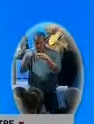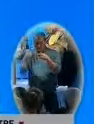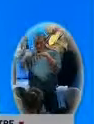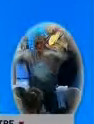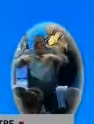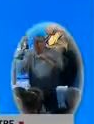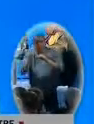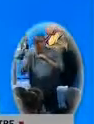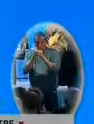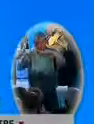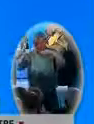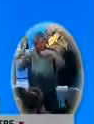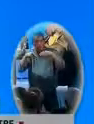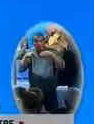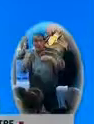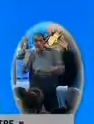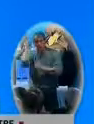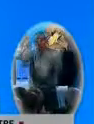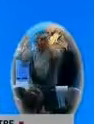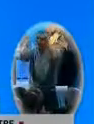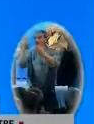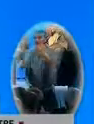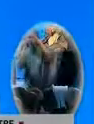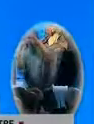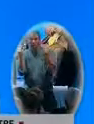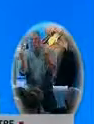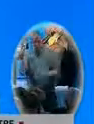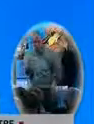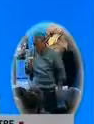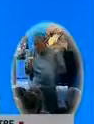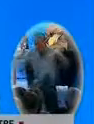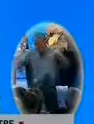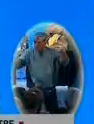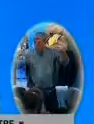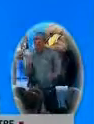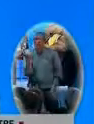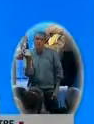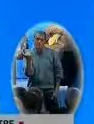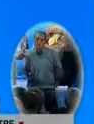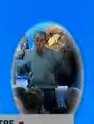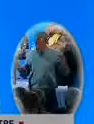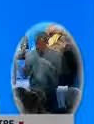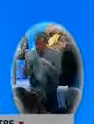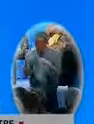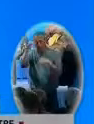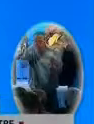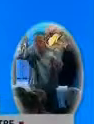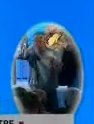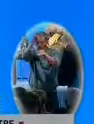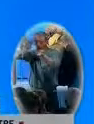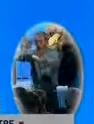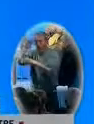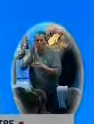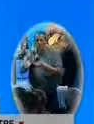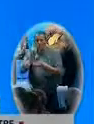Il faut un grand parti centriste présent dans tous les combats politiques et notamment dans les combats électoraux. Et je vous invite à ce que nous nous